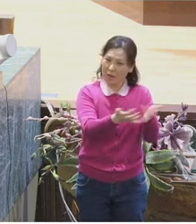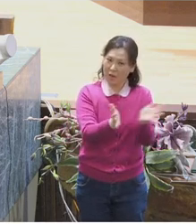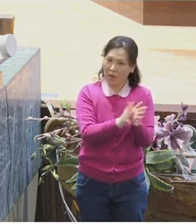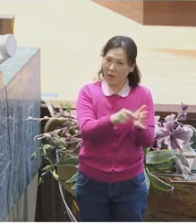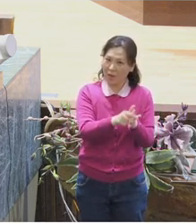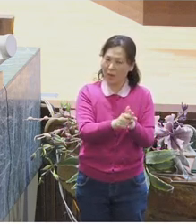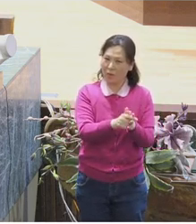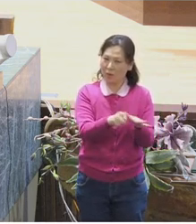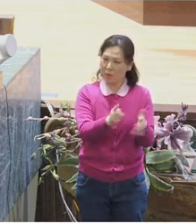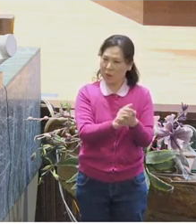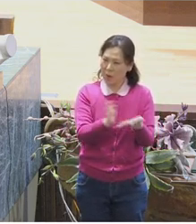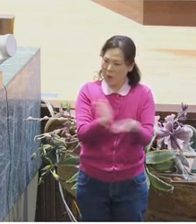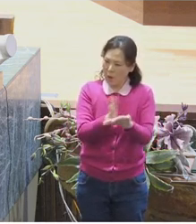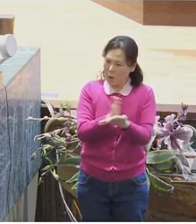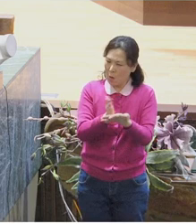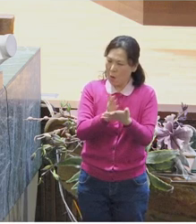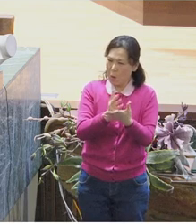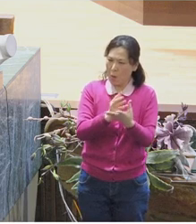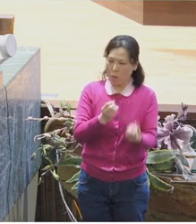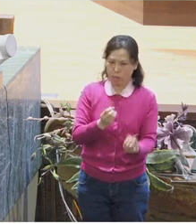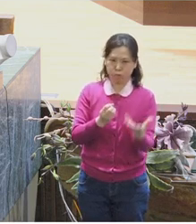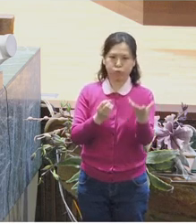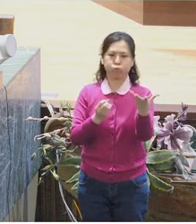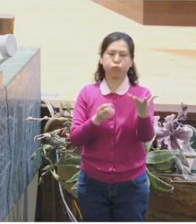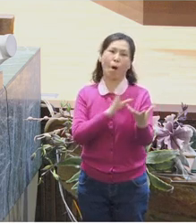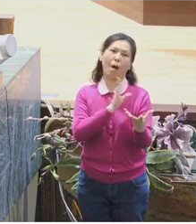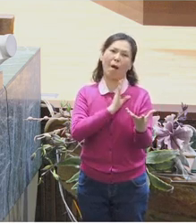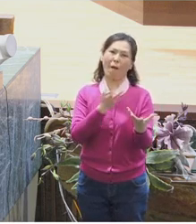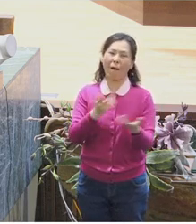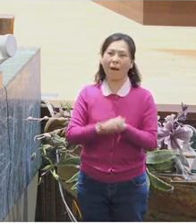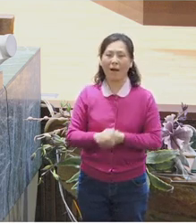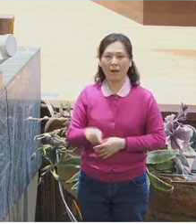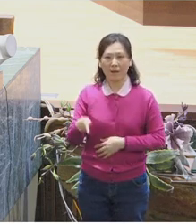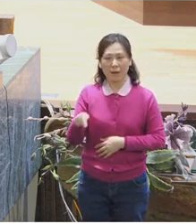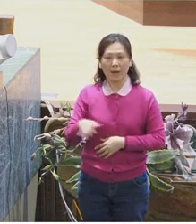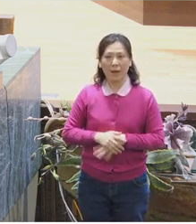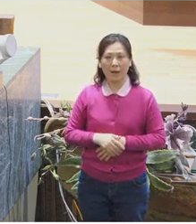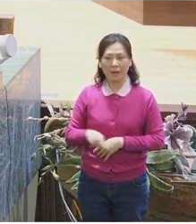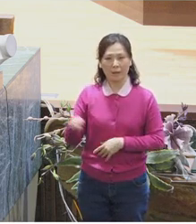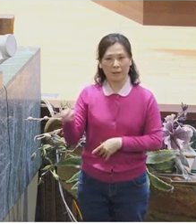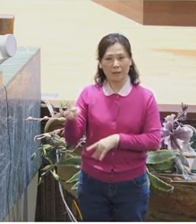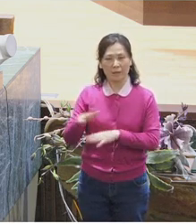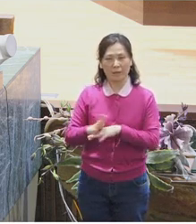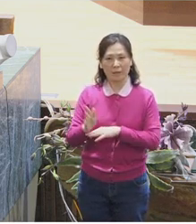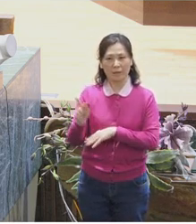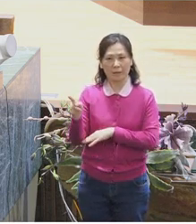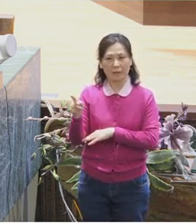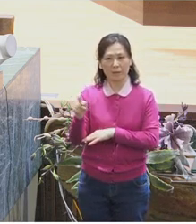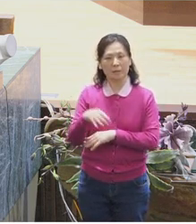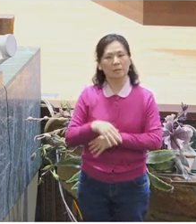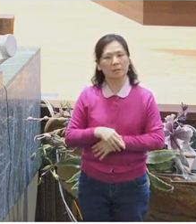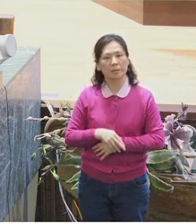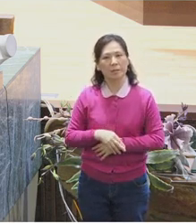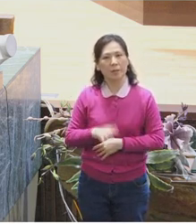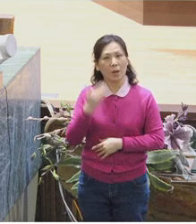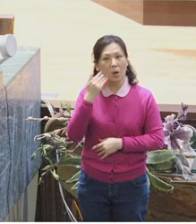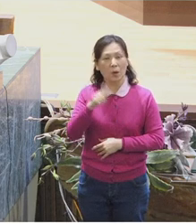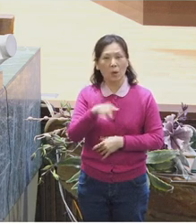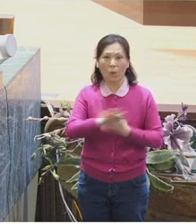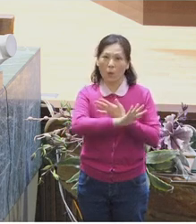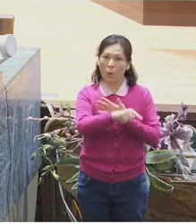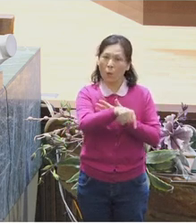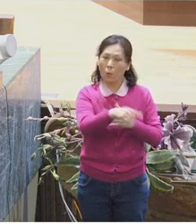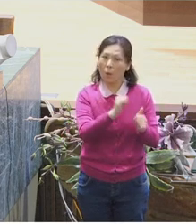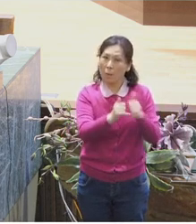随着民主化越来越强。那这个问责能力是建筑在外部力量的正当性上面的。那如果外面的